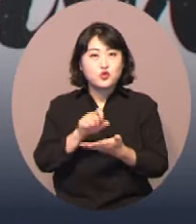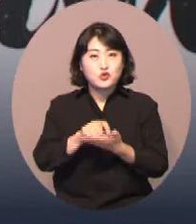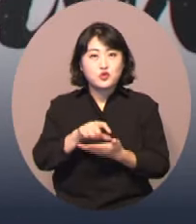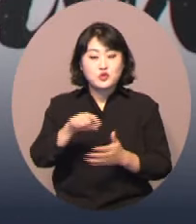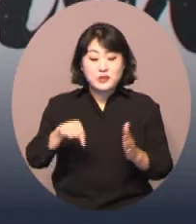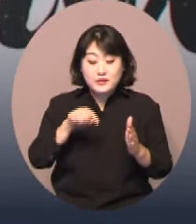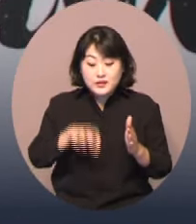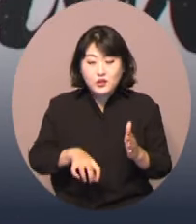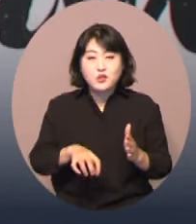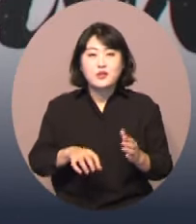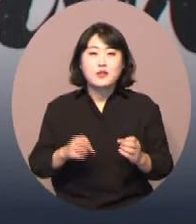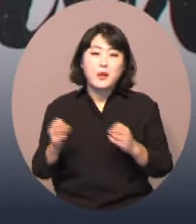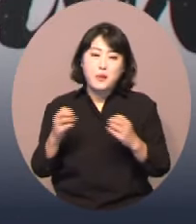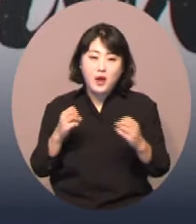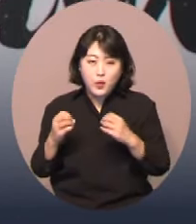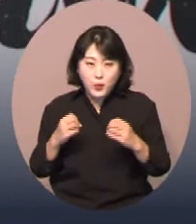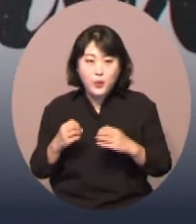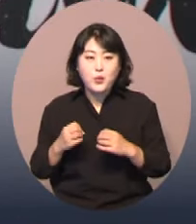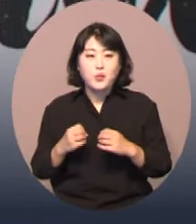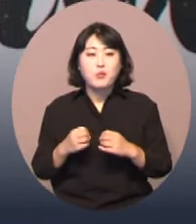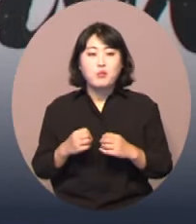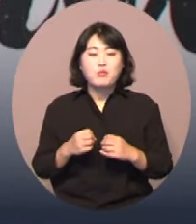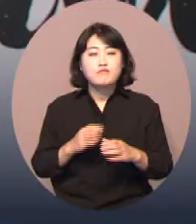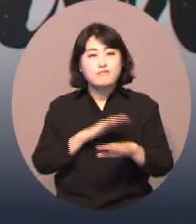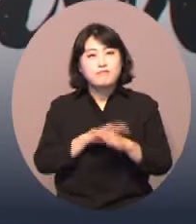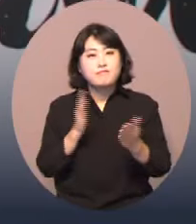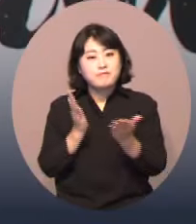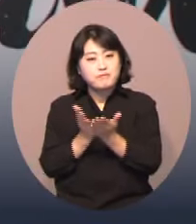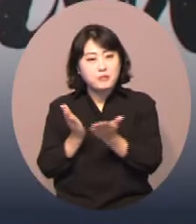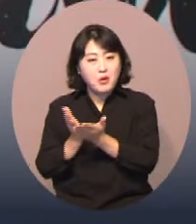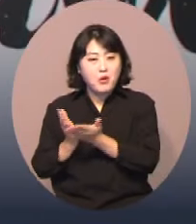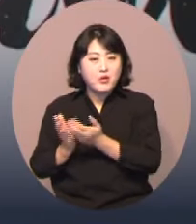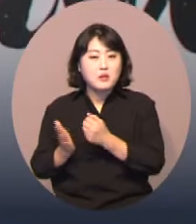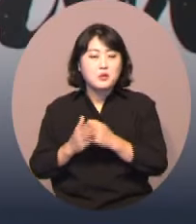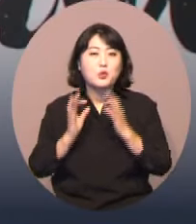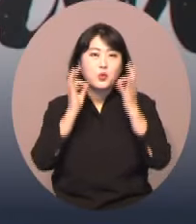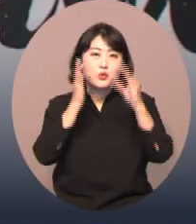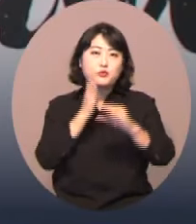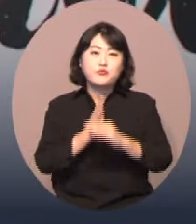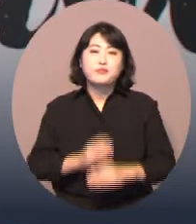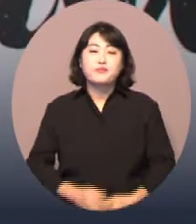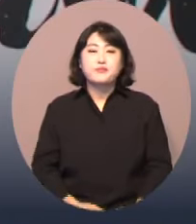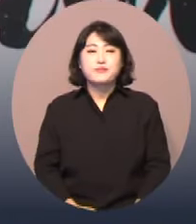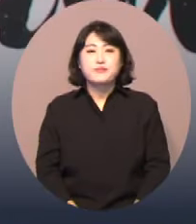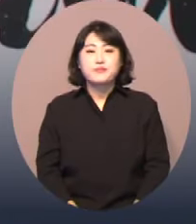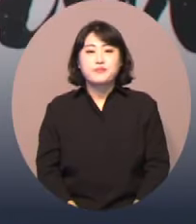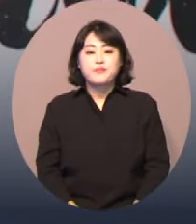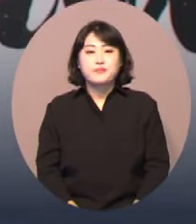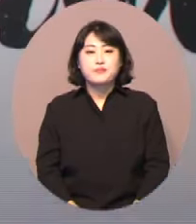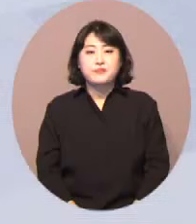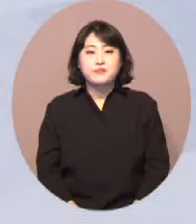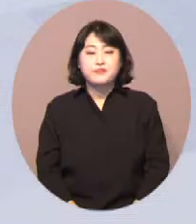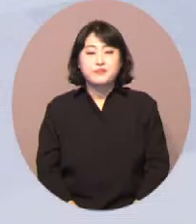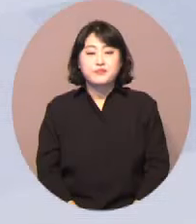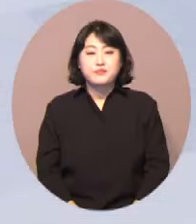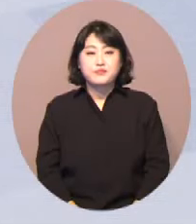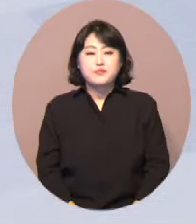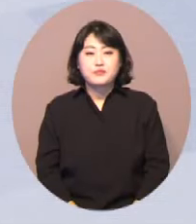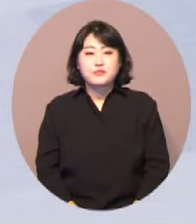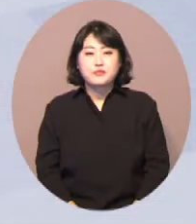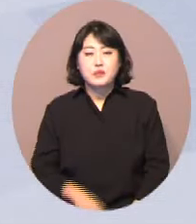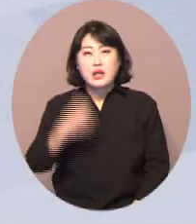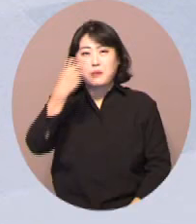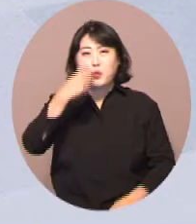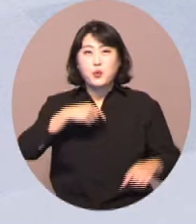얘기도 하고 그 미팅도 많이 맞춰서 그런 식으로 노력하고 있습니다.